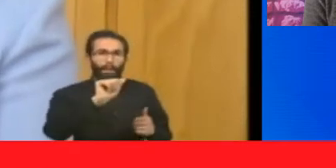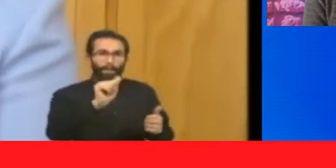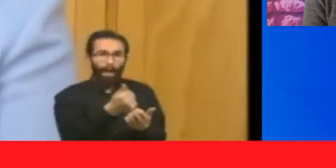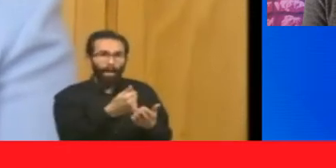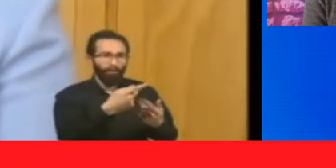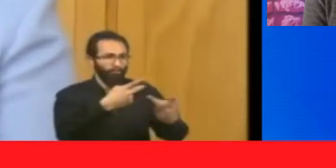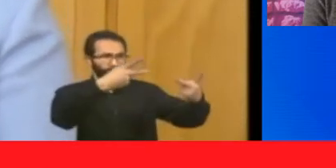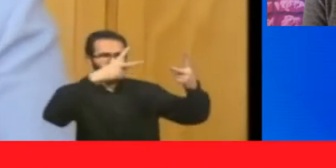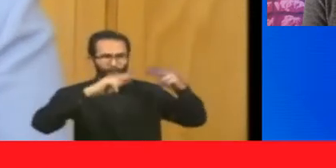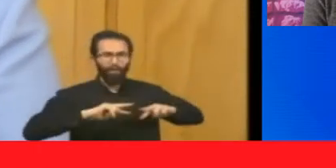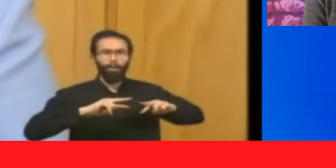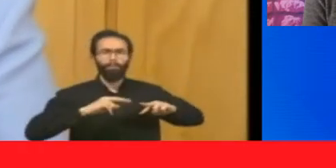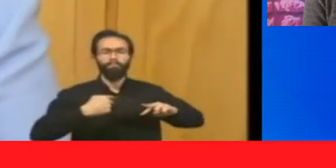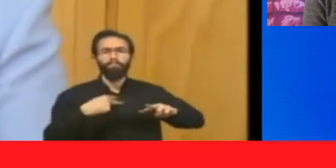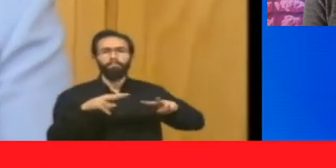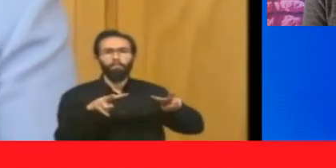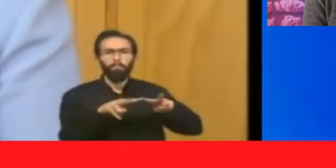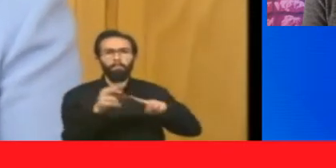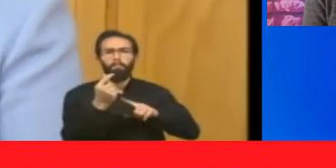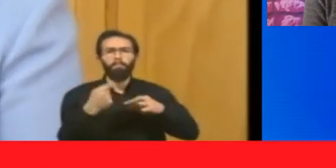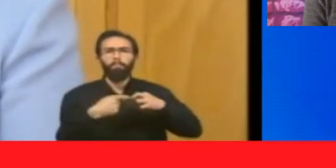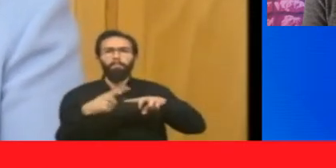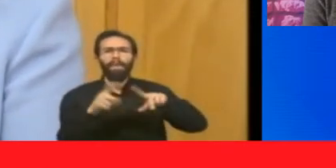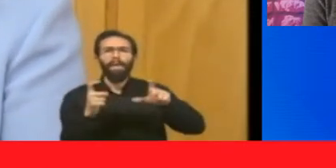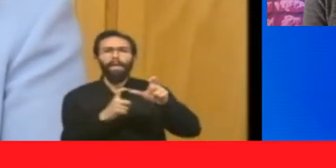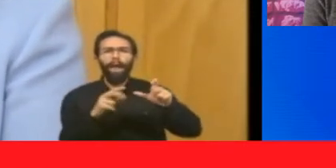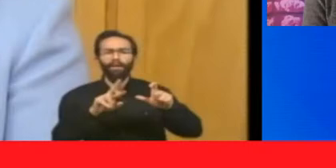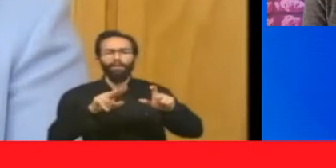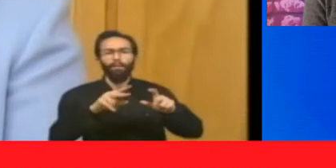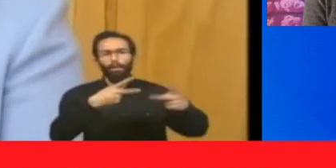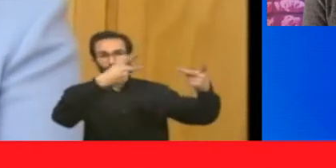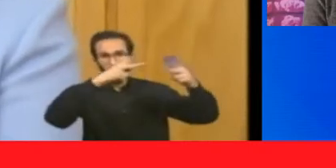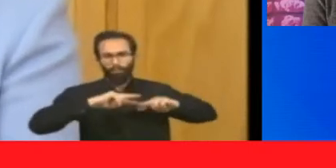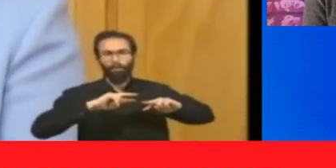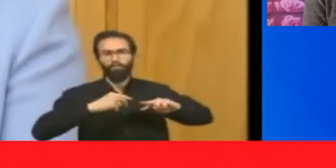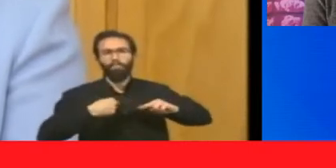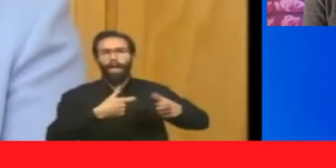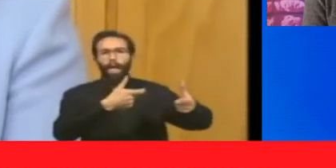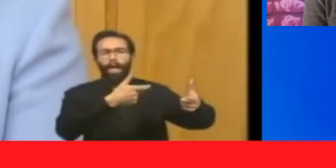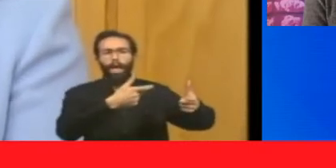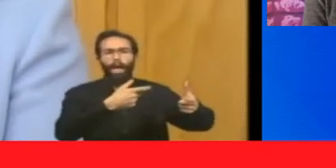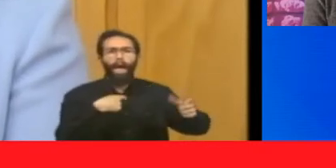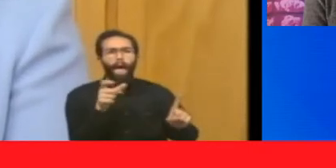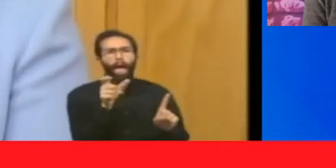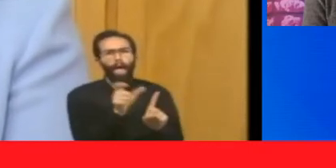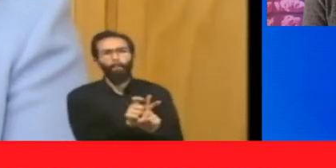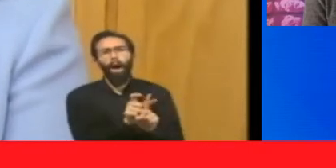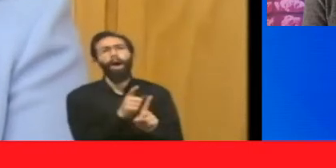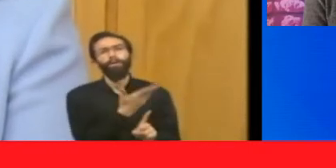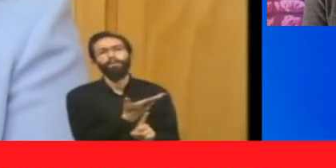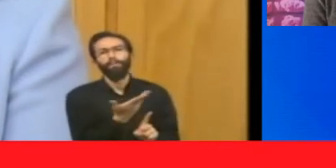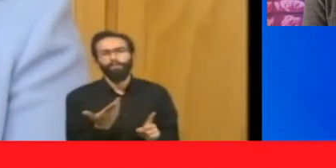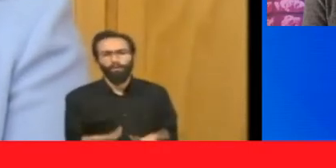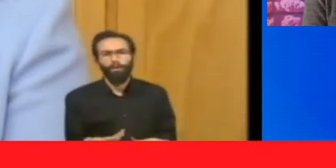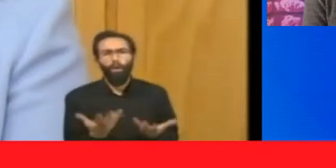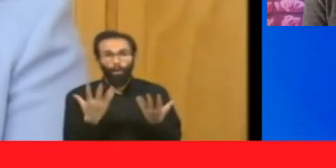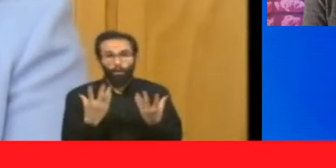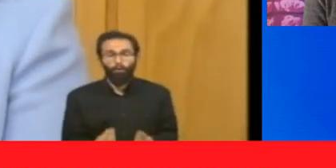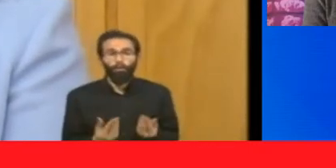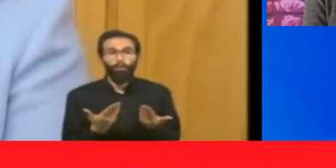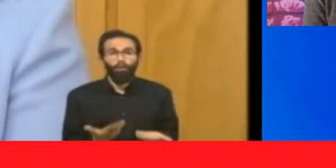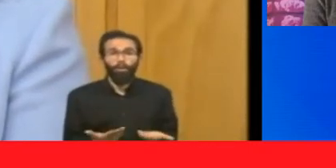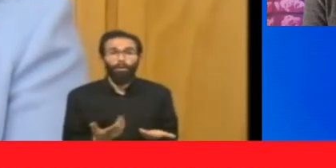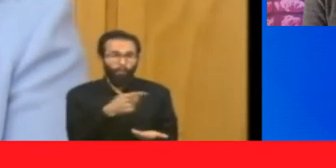olarak bakıyoruz ve bu miras bizim için bir emanettir diyoruz. Bu emanete hep birlikte